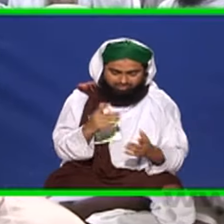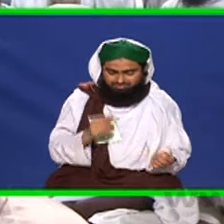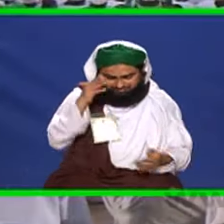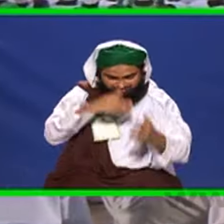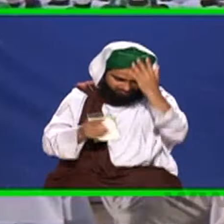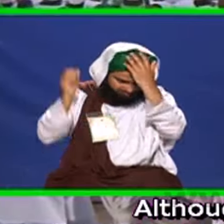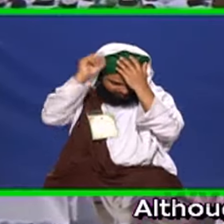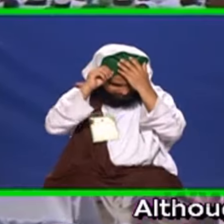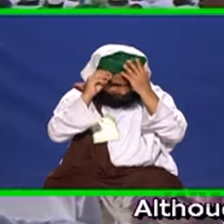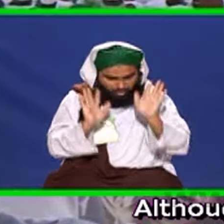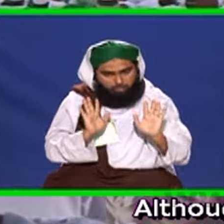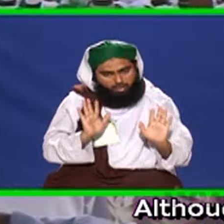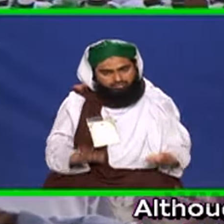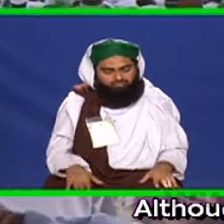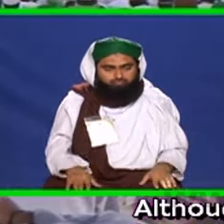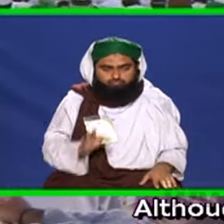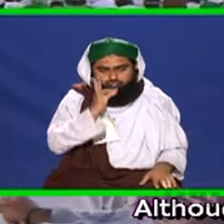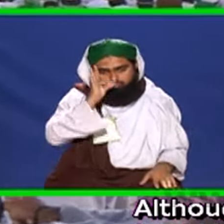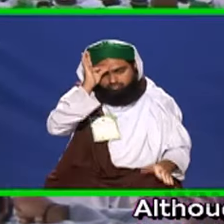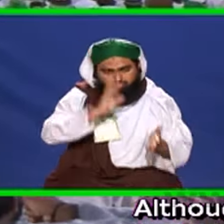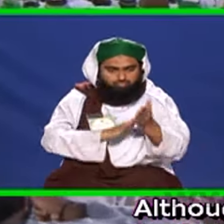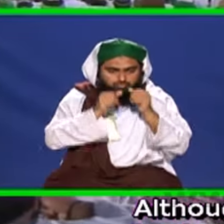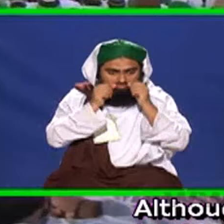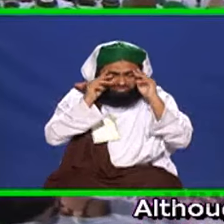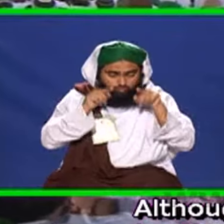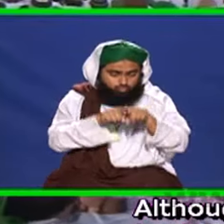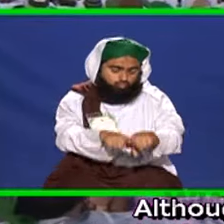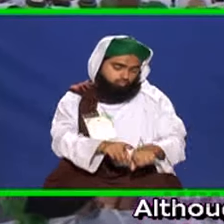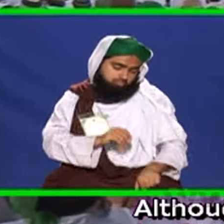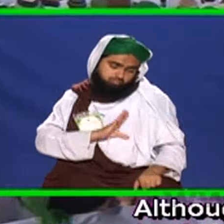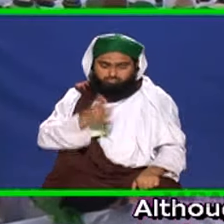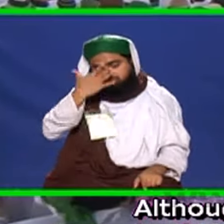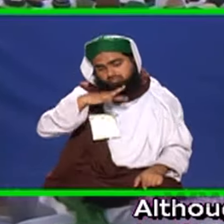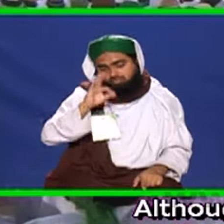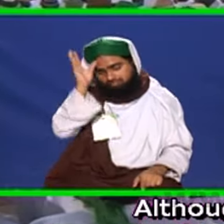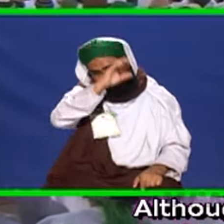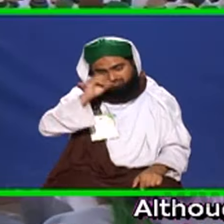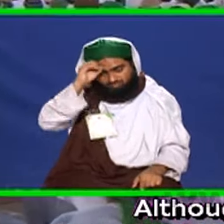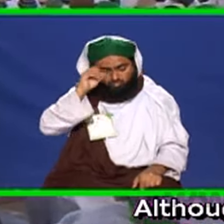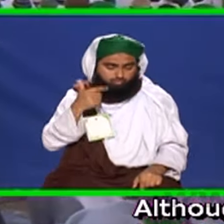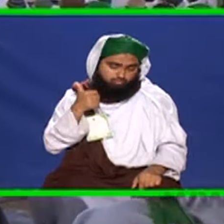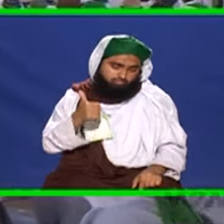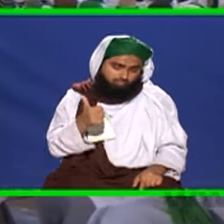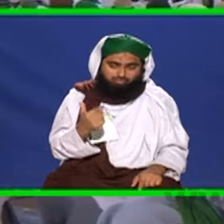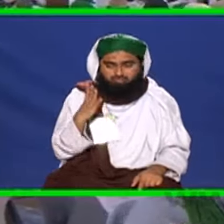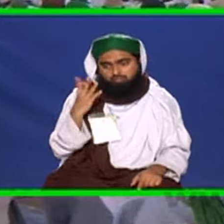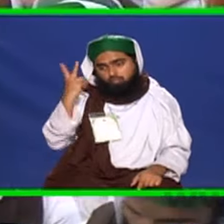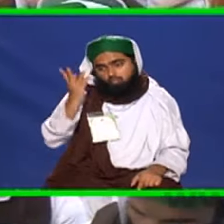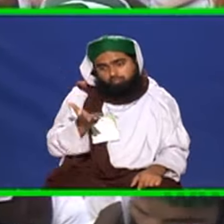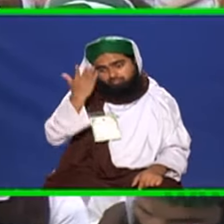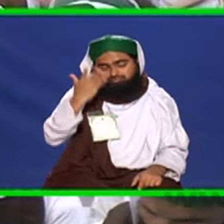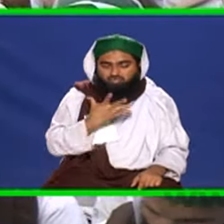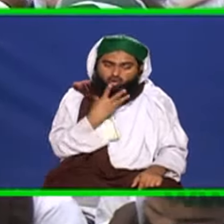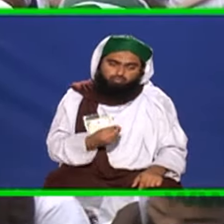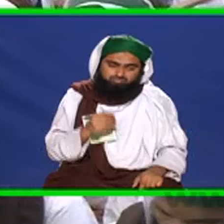پر رکھتے ہیں. حالانکہ ہمامہ مبارکہ سرکار کی بہت ہی پیاری سنت، اور ہم لوگوں نے یہ سنت چھوڑ دی. ہمامے سے محبت ضرور